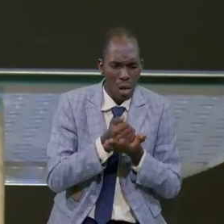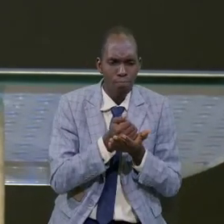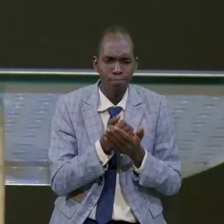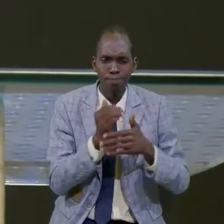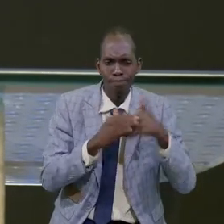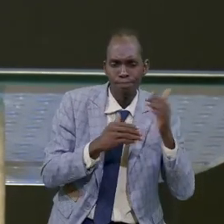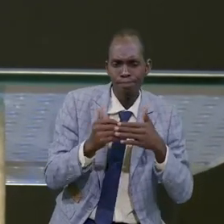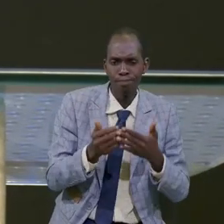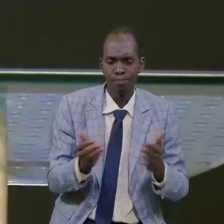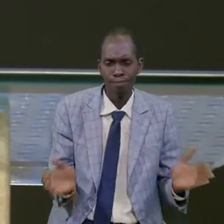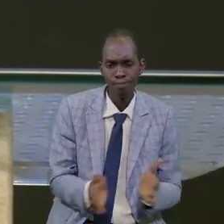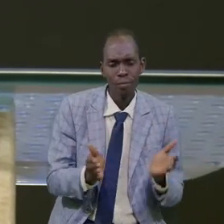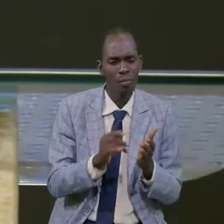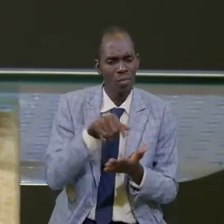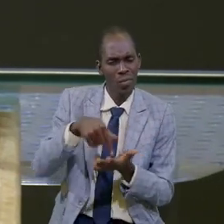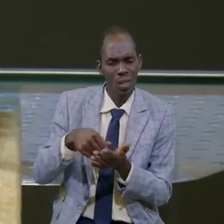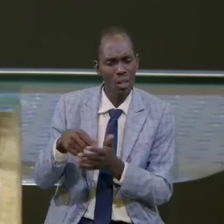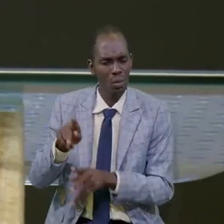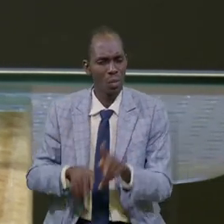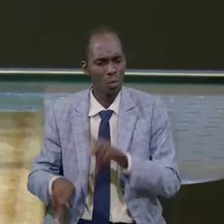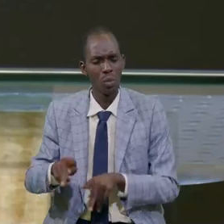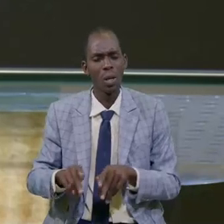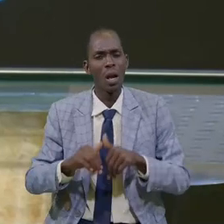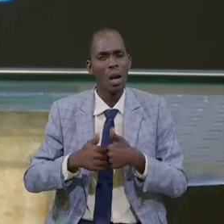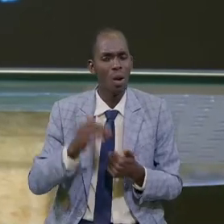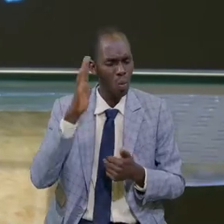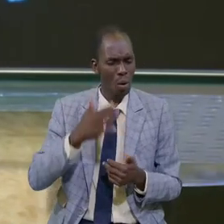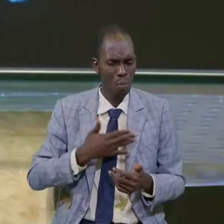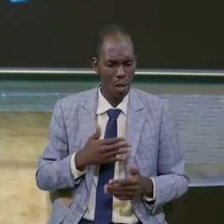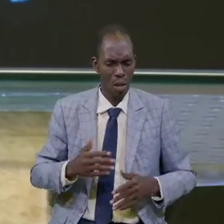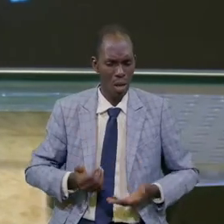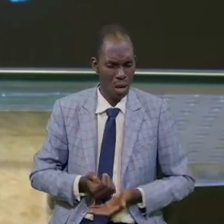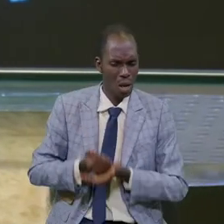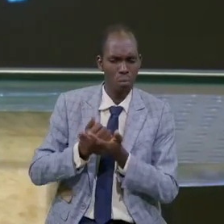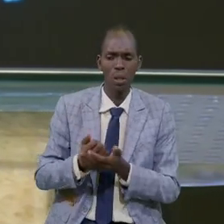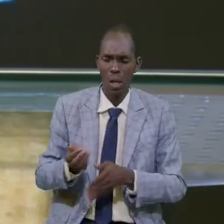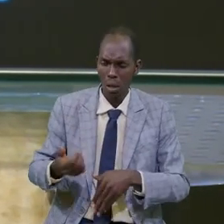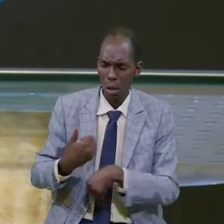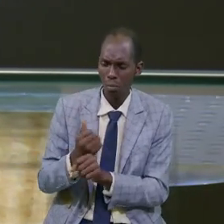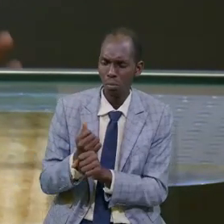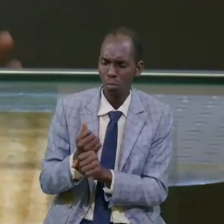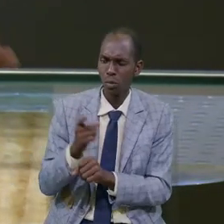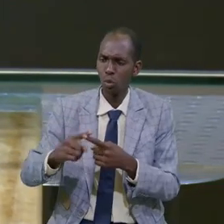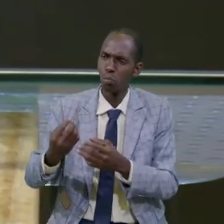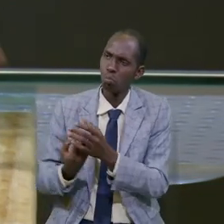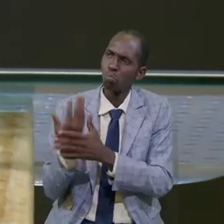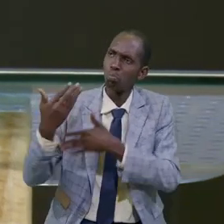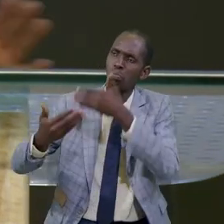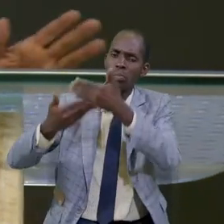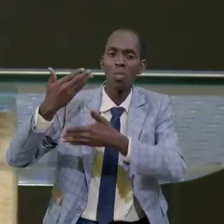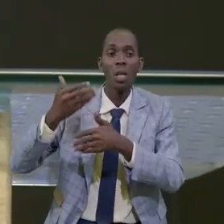Comment cela va-t-il édifier? Comment cela va-t-il encourager? Comment cela va-t-il encourager le progrès des